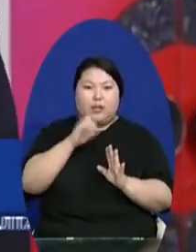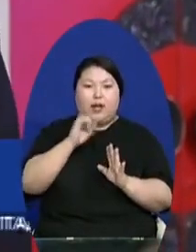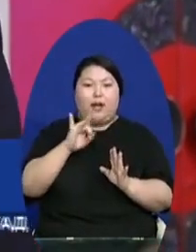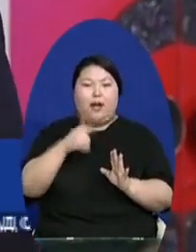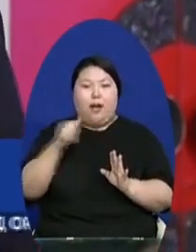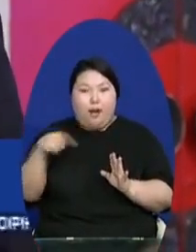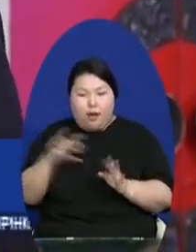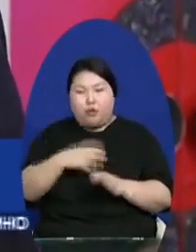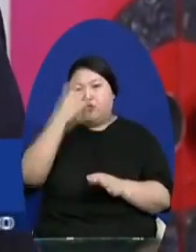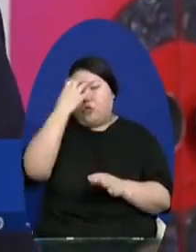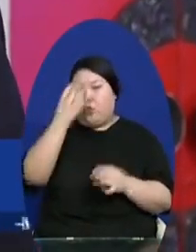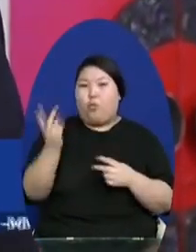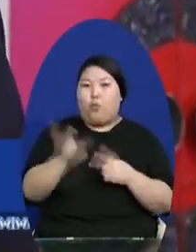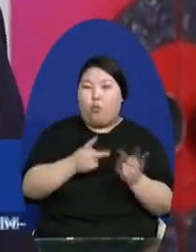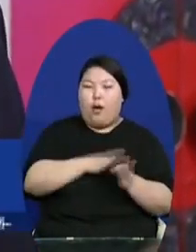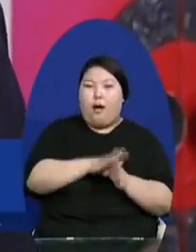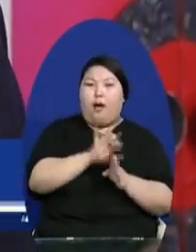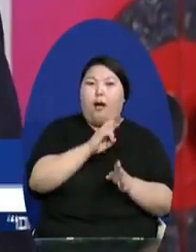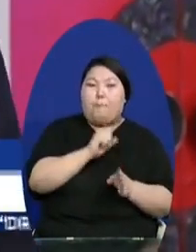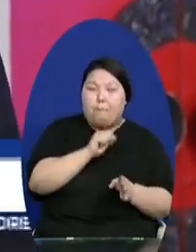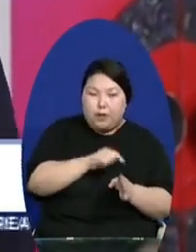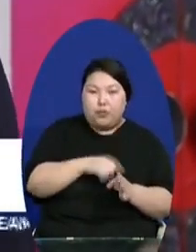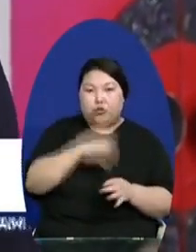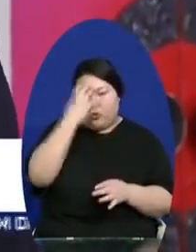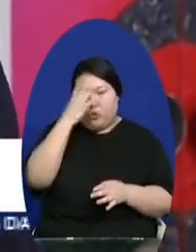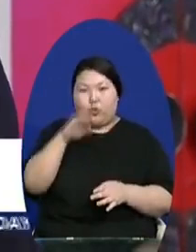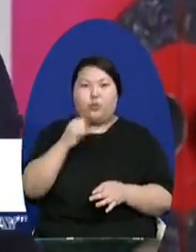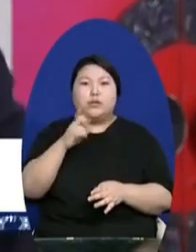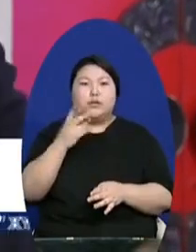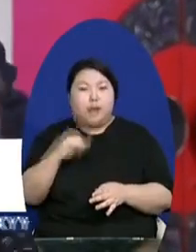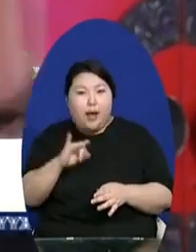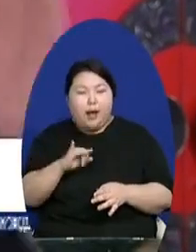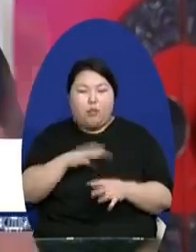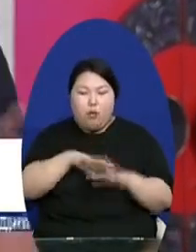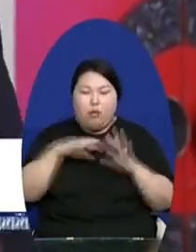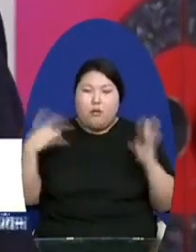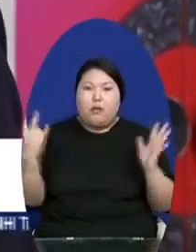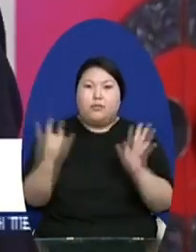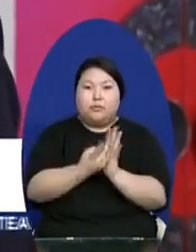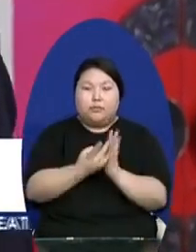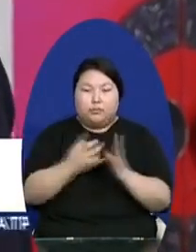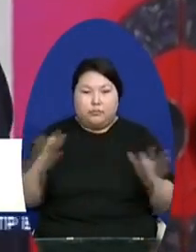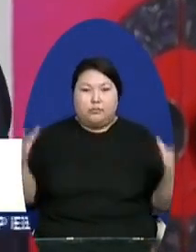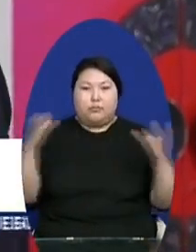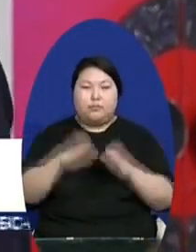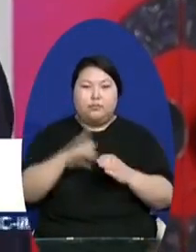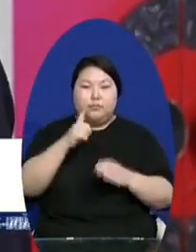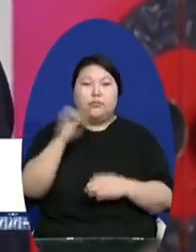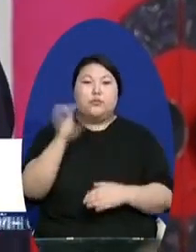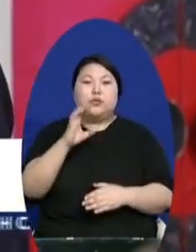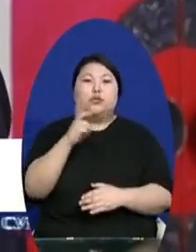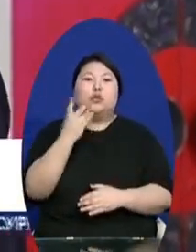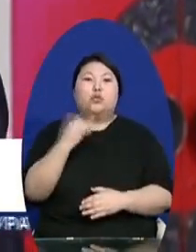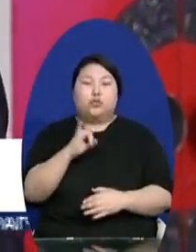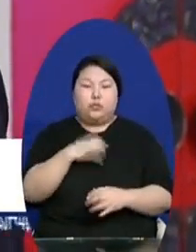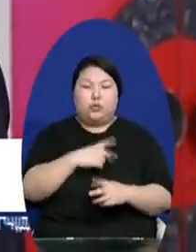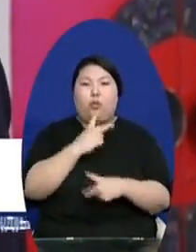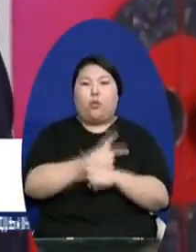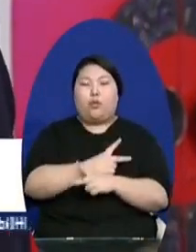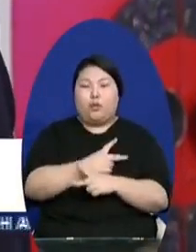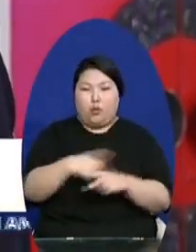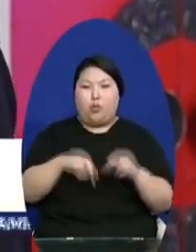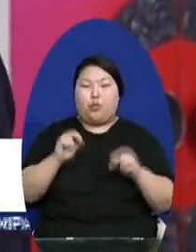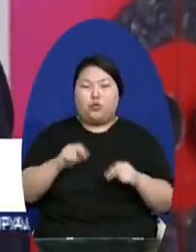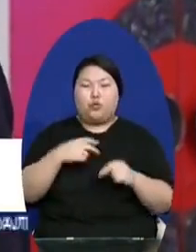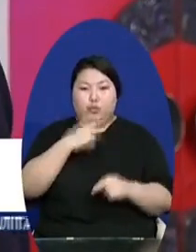захиргааны алуу, төрийн үйлчлэгээний алуу, төрийн тусгай алууг нэгтгэсэн нэг юм ёс зүйн одоо хуультай болъё гэж